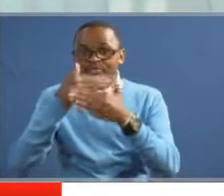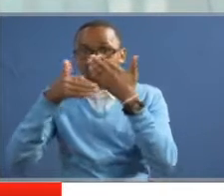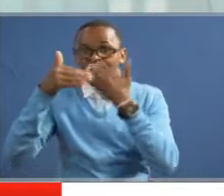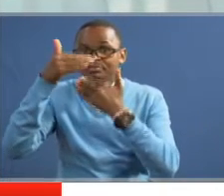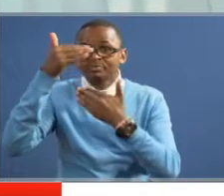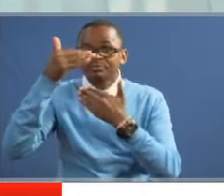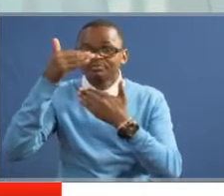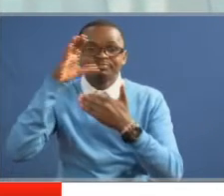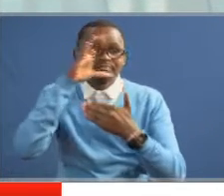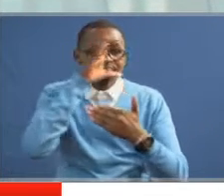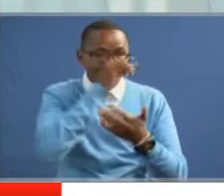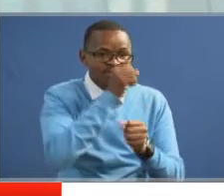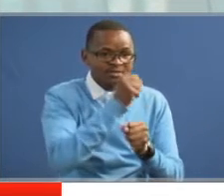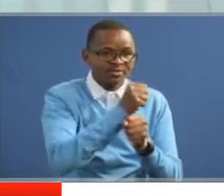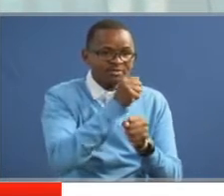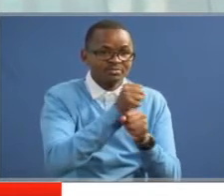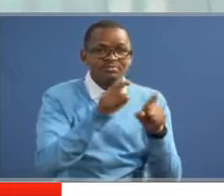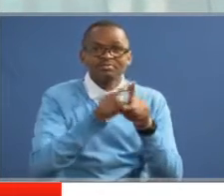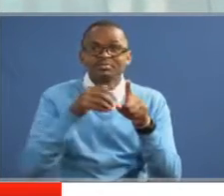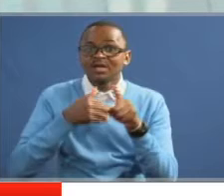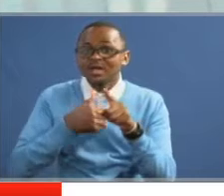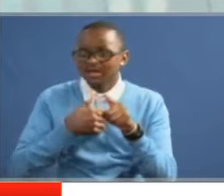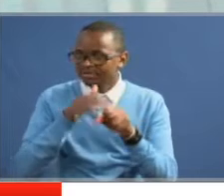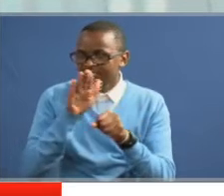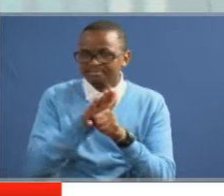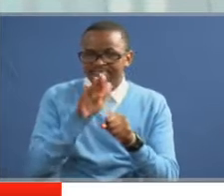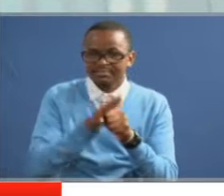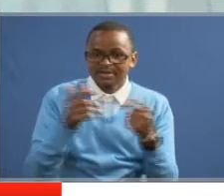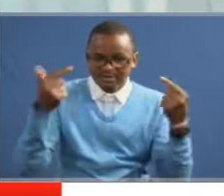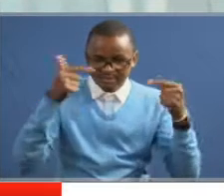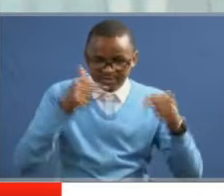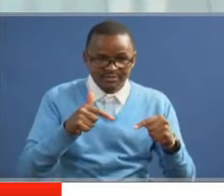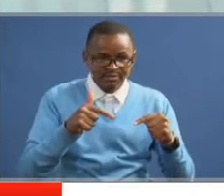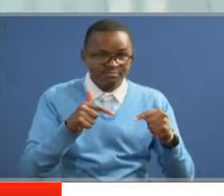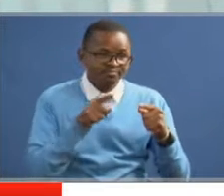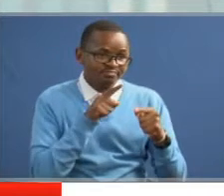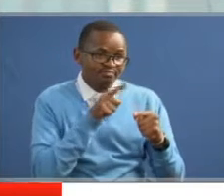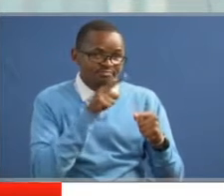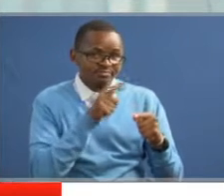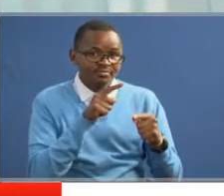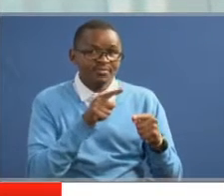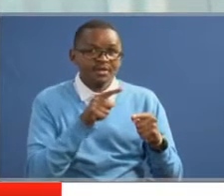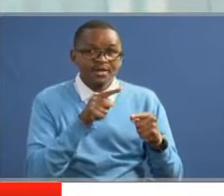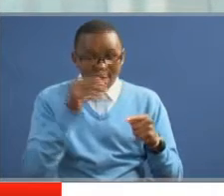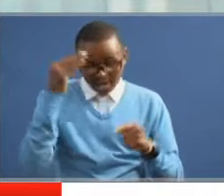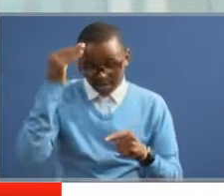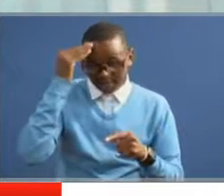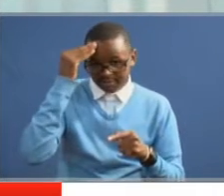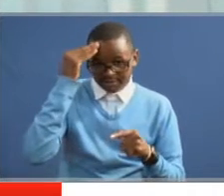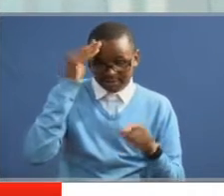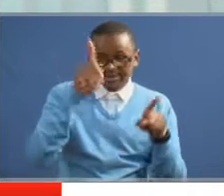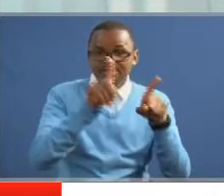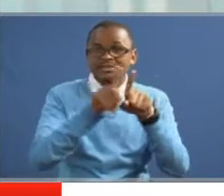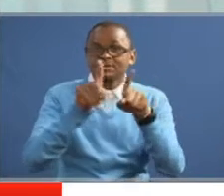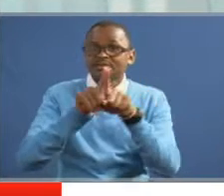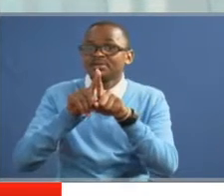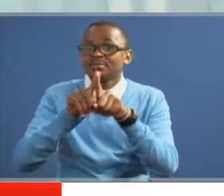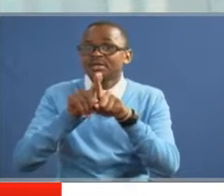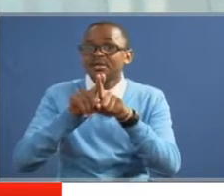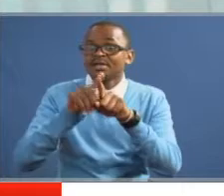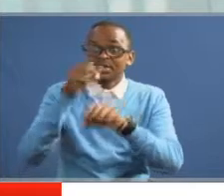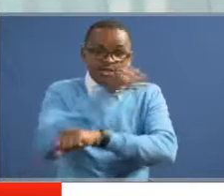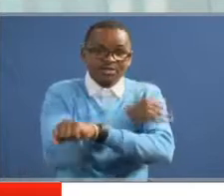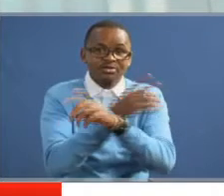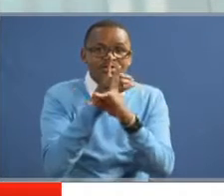vikuu. Ukosefu wa ajira kwa vijana nchini ni swala ambalo limewaleta pamoja washikadau katika sekta ya elimu nchini pamoja na taasisi